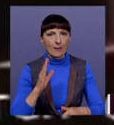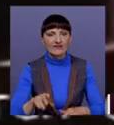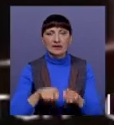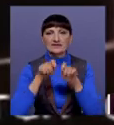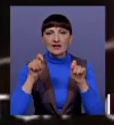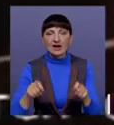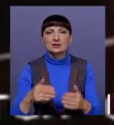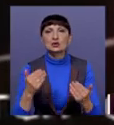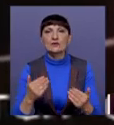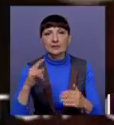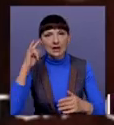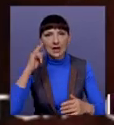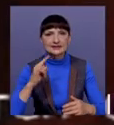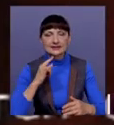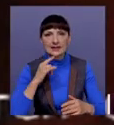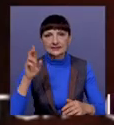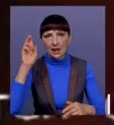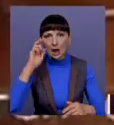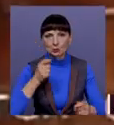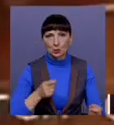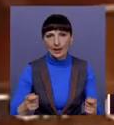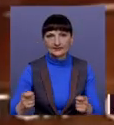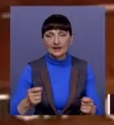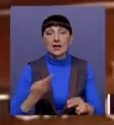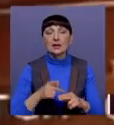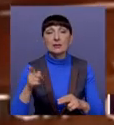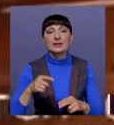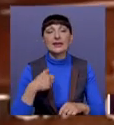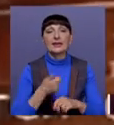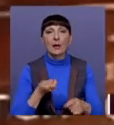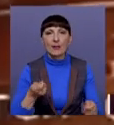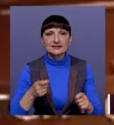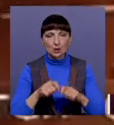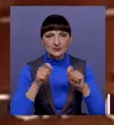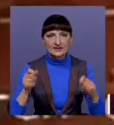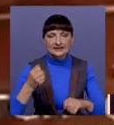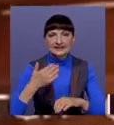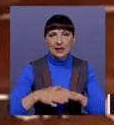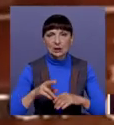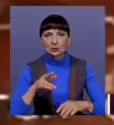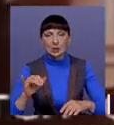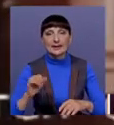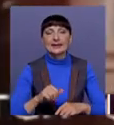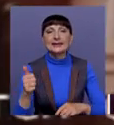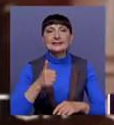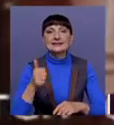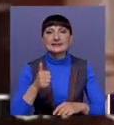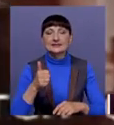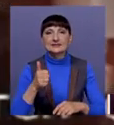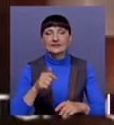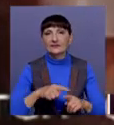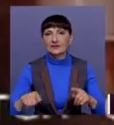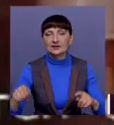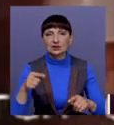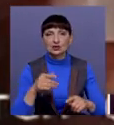основателю современной казахстанской государственности. Именно Елбасы организовал в столице первый и единственный в новом тысячелетии